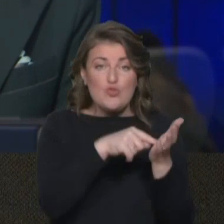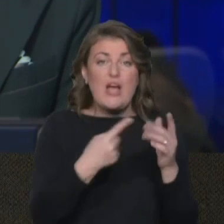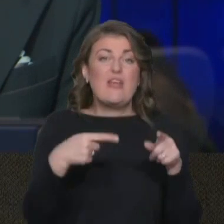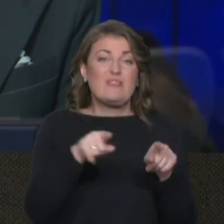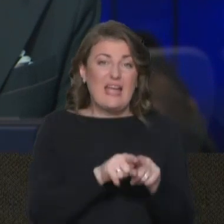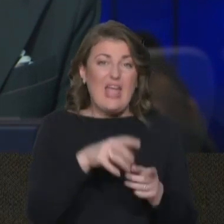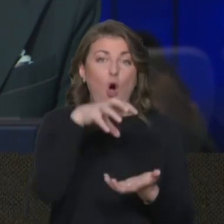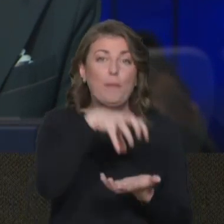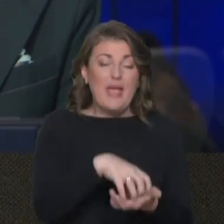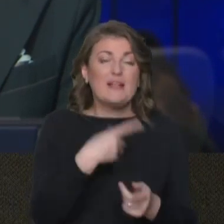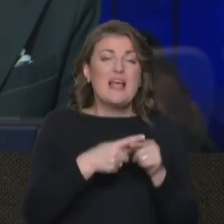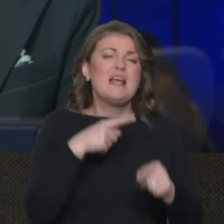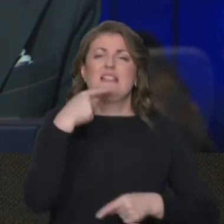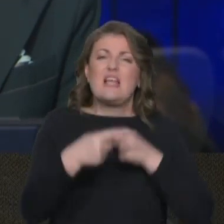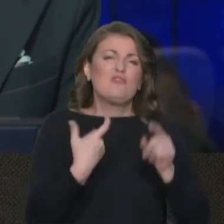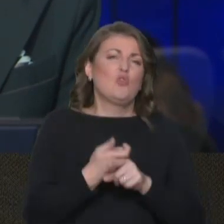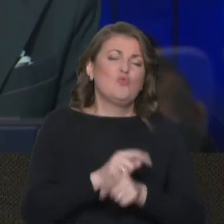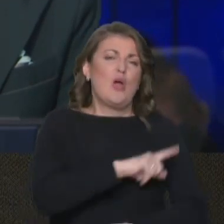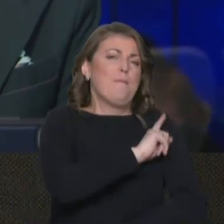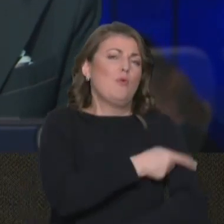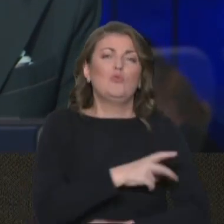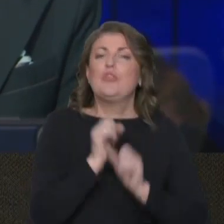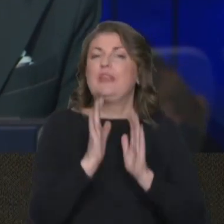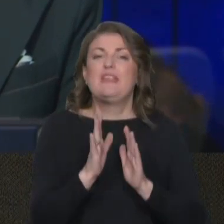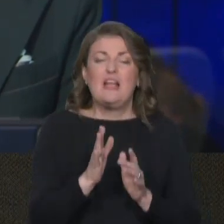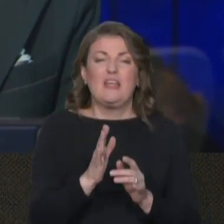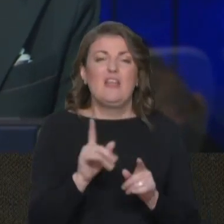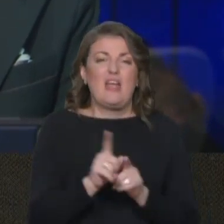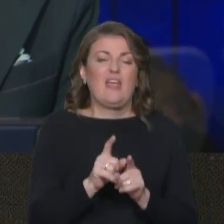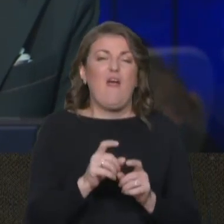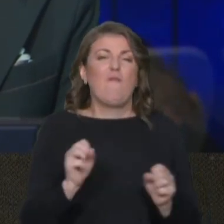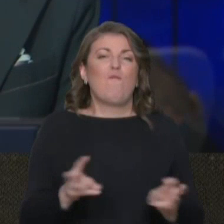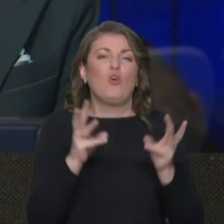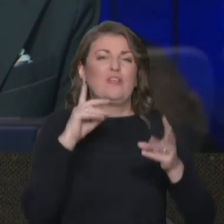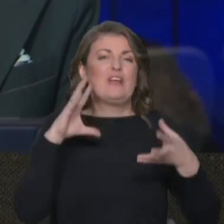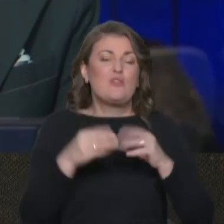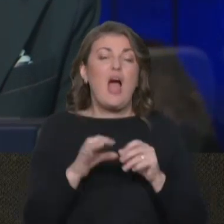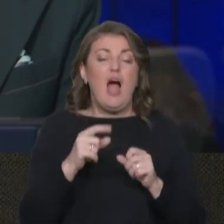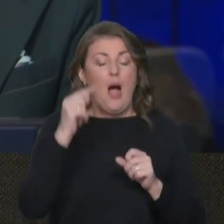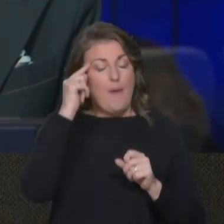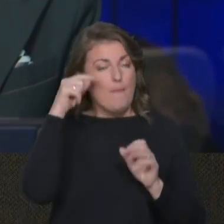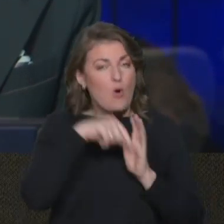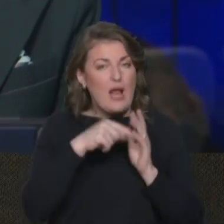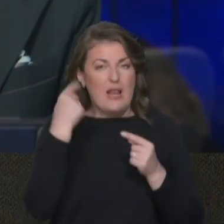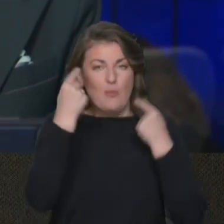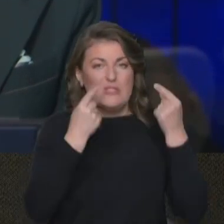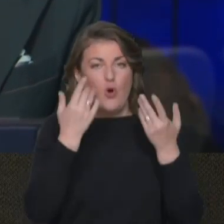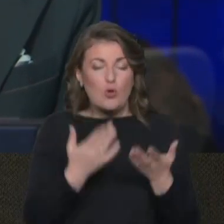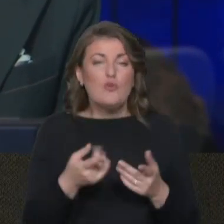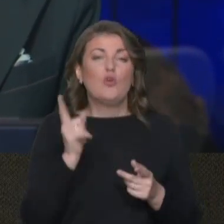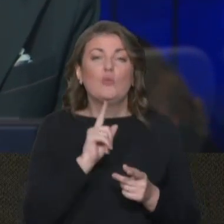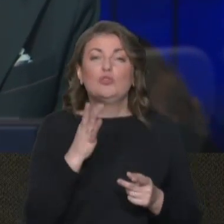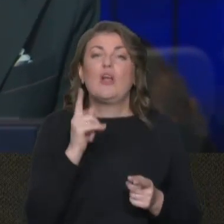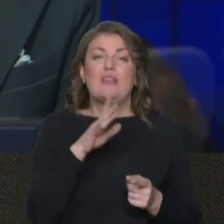такий об'єкт – це завжди дуже потужний не тільки вогневий результат, а й морально-психологічний, тому що